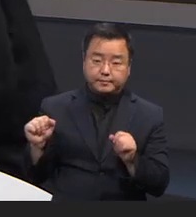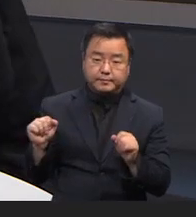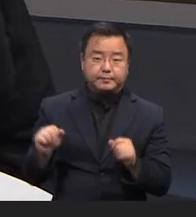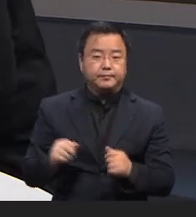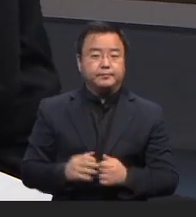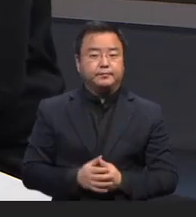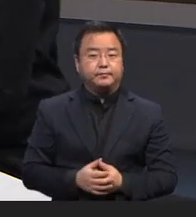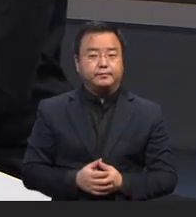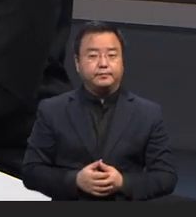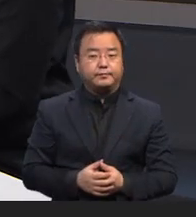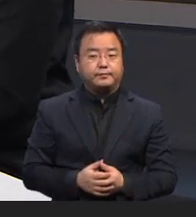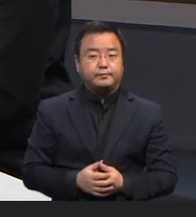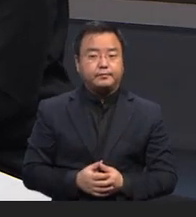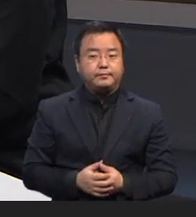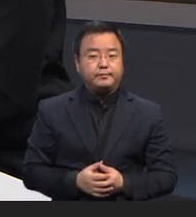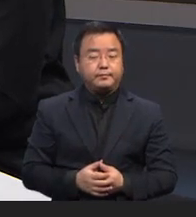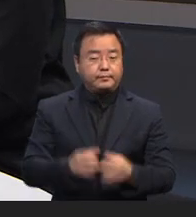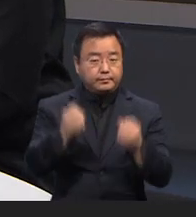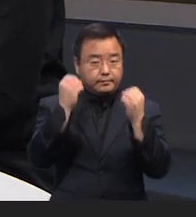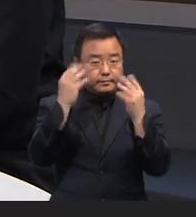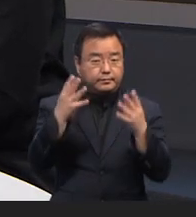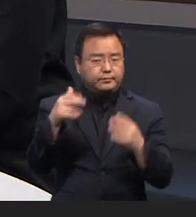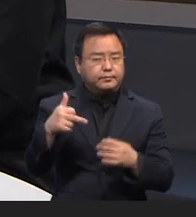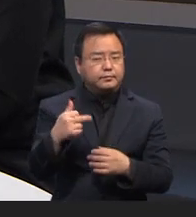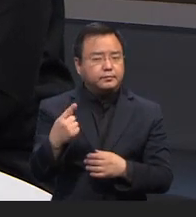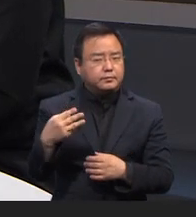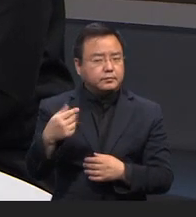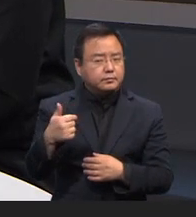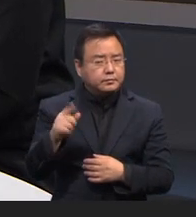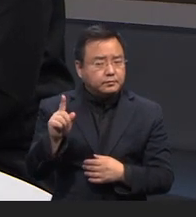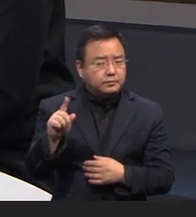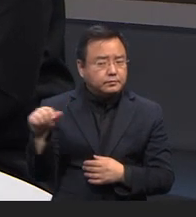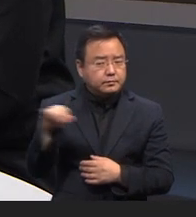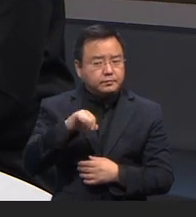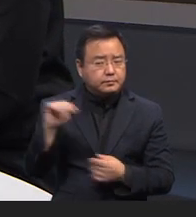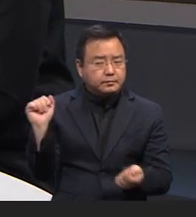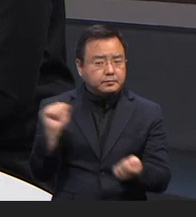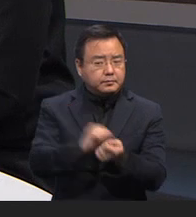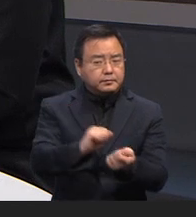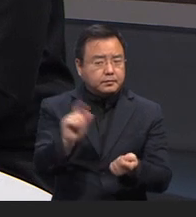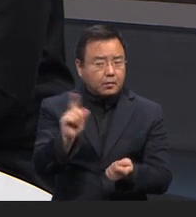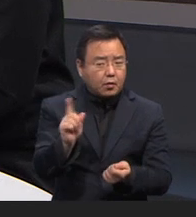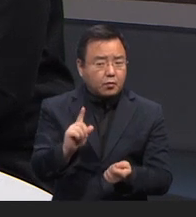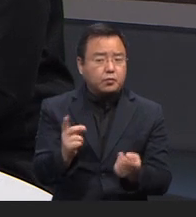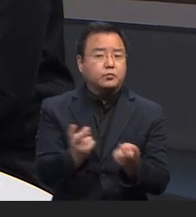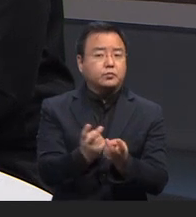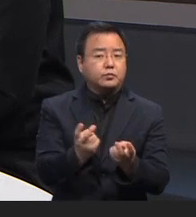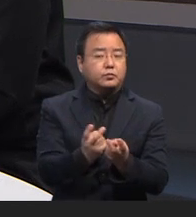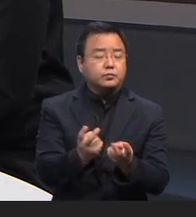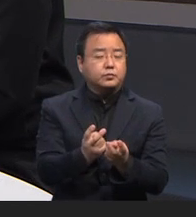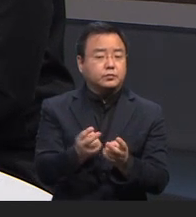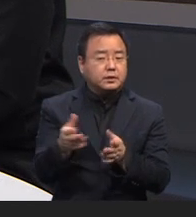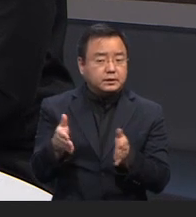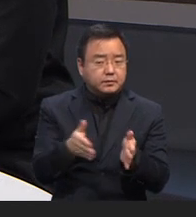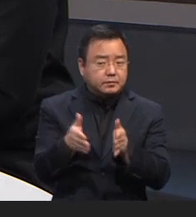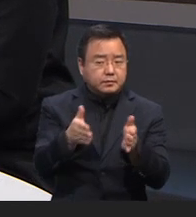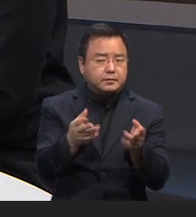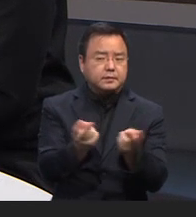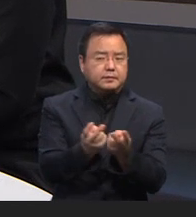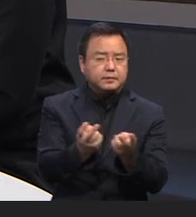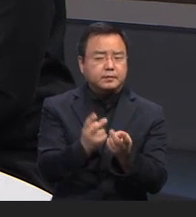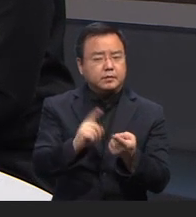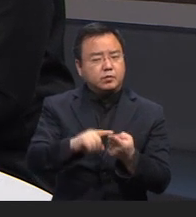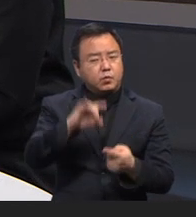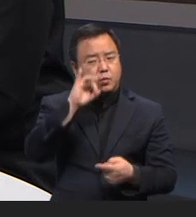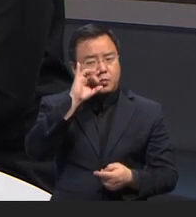네 생각 네 자 신종 코로나 바이러스가 어떻게 감염이 되고 있는지 지금 그에 대한 감염 경로에 대한 궁금증이